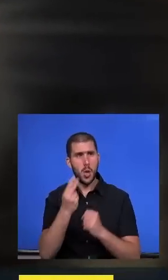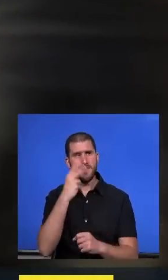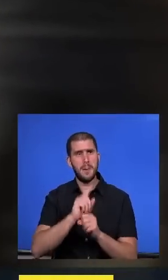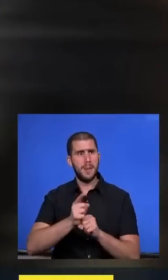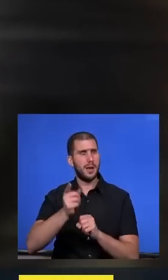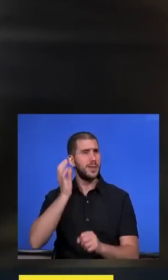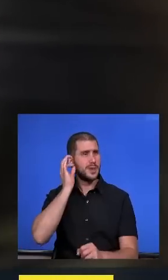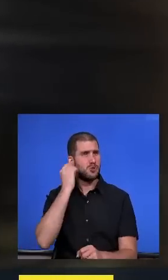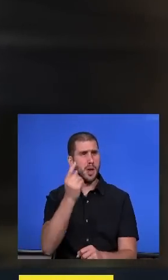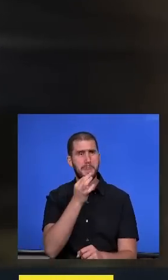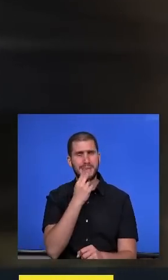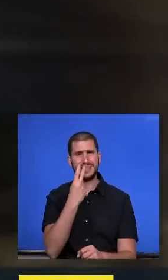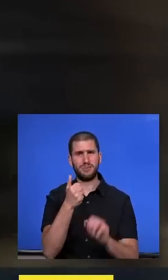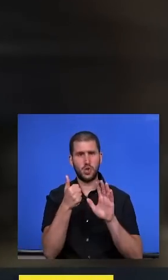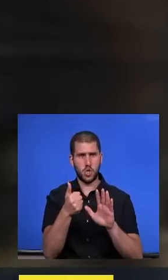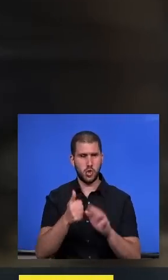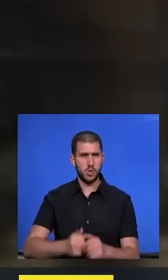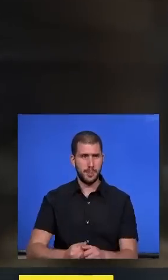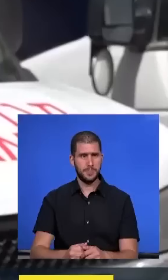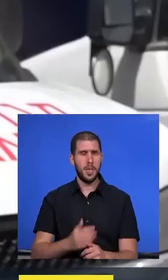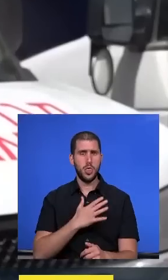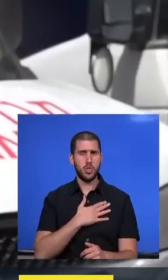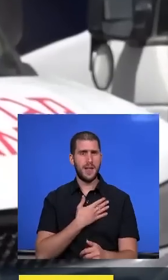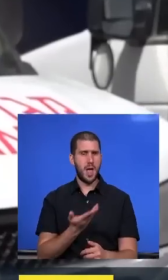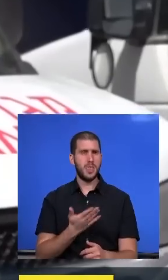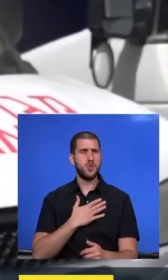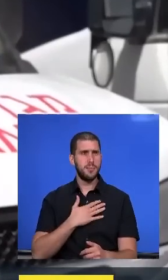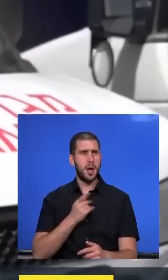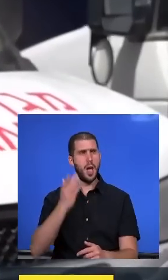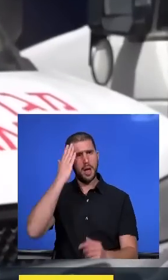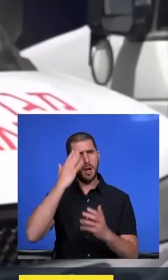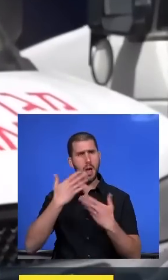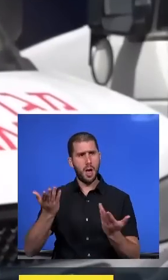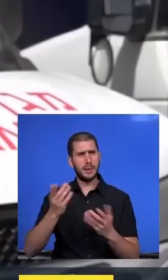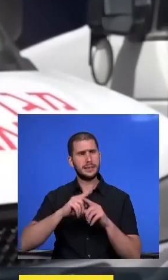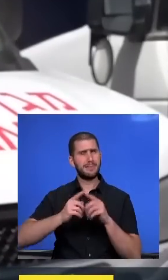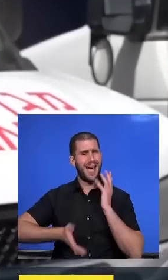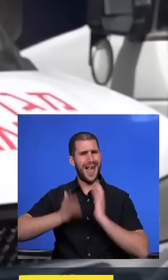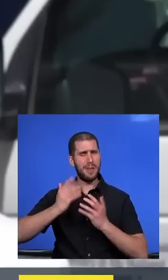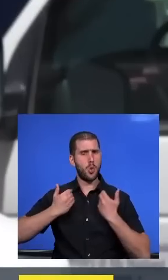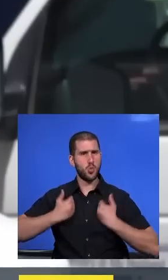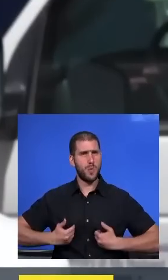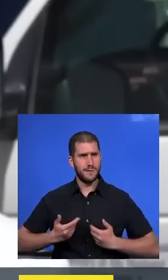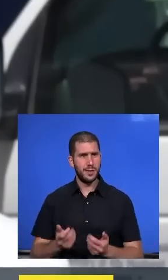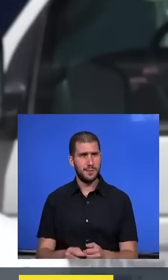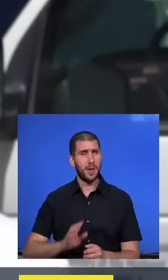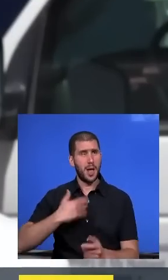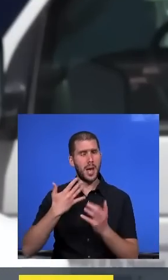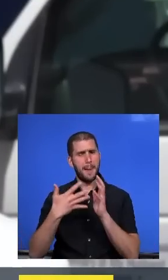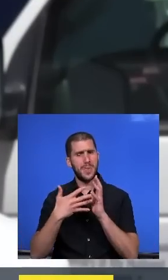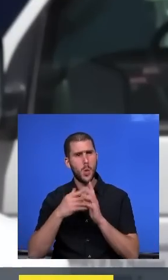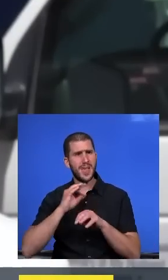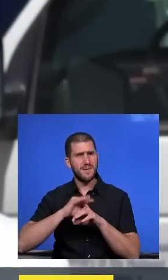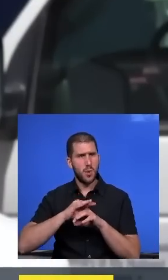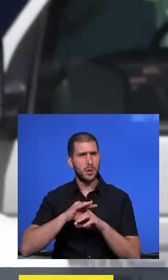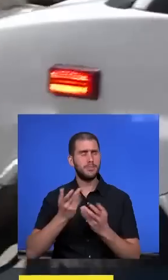שמדובר בגברת כבת 26, ללא דופק, ללא נשימה, מחוסרת הכרה, עם סימני אלימות על גופה. לאחר מספר בדיקות רפואיות לא